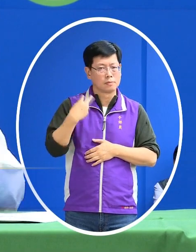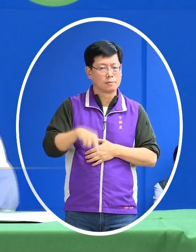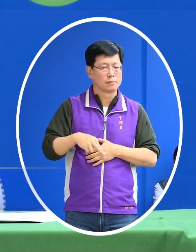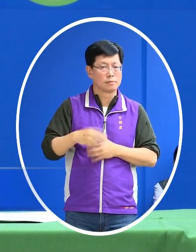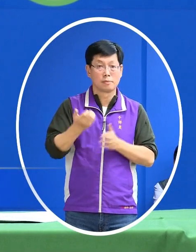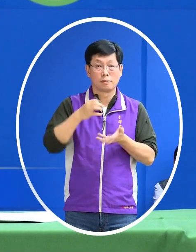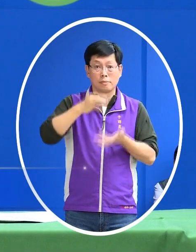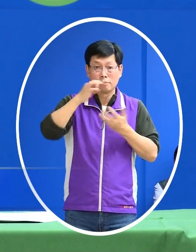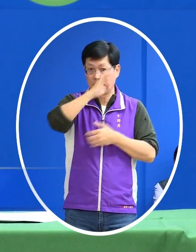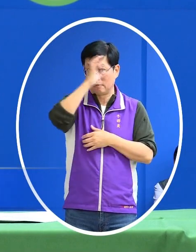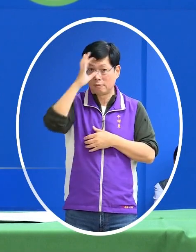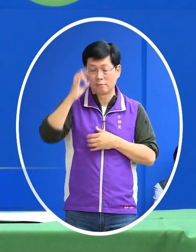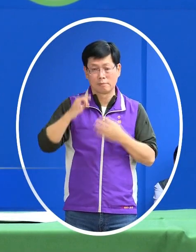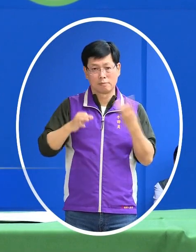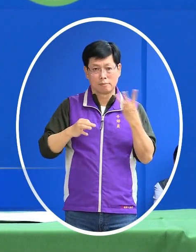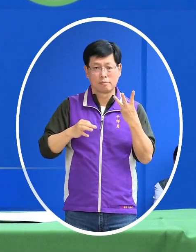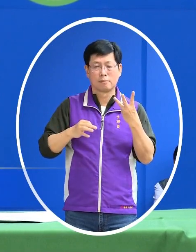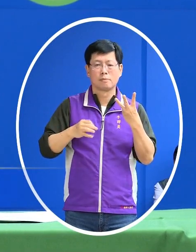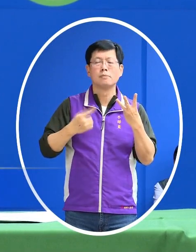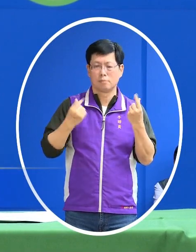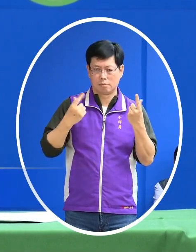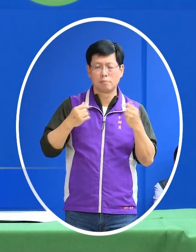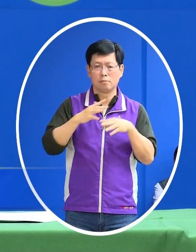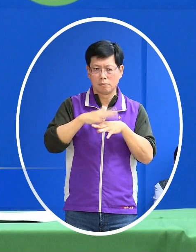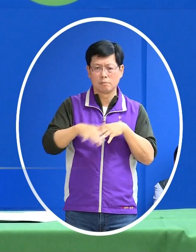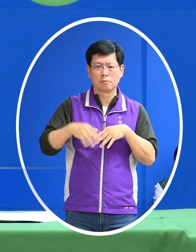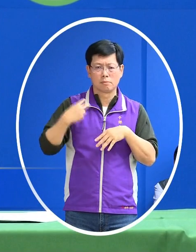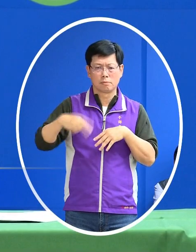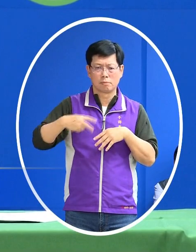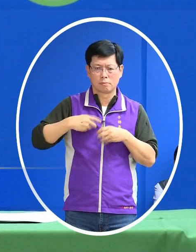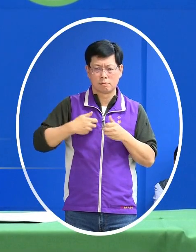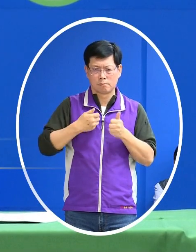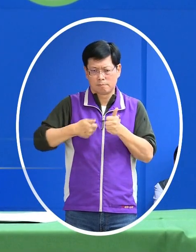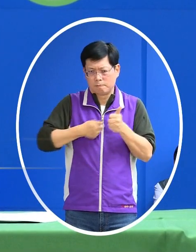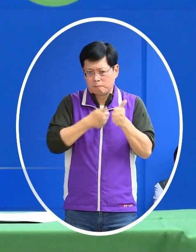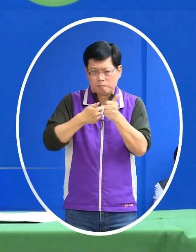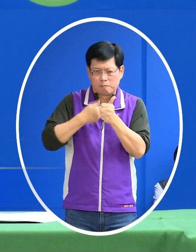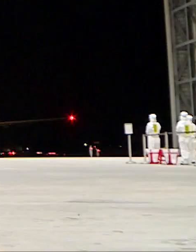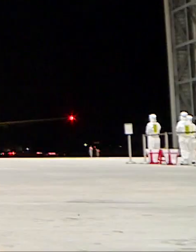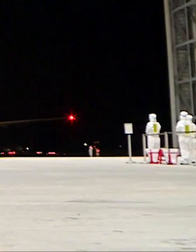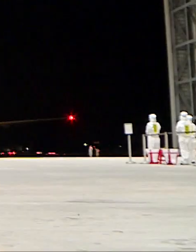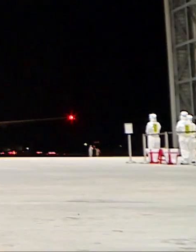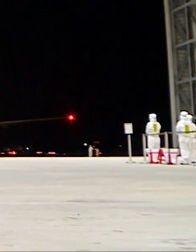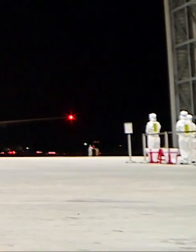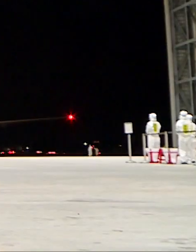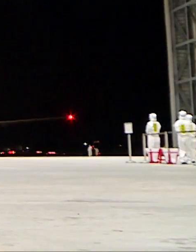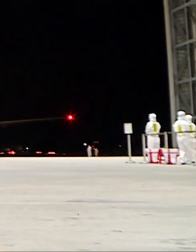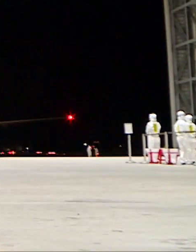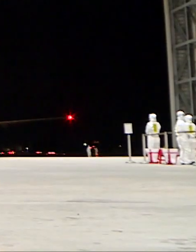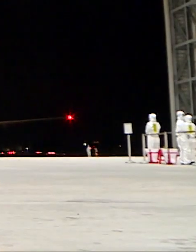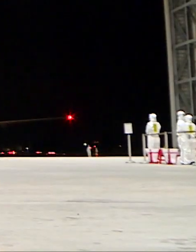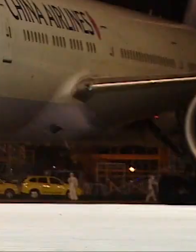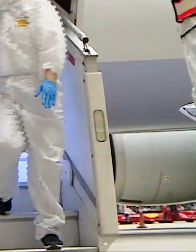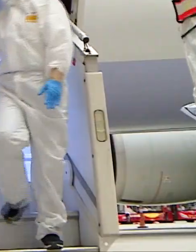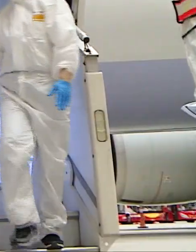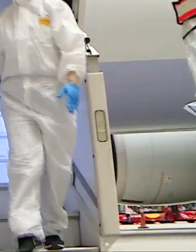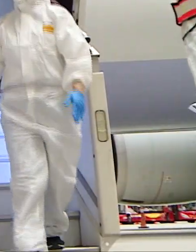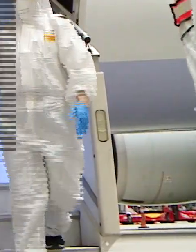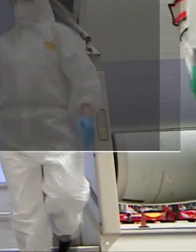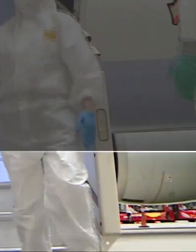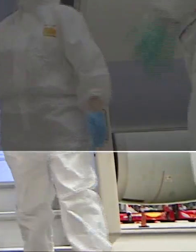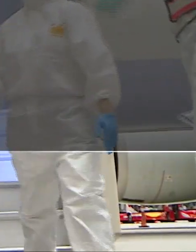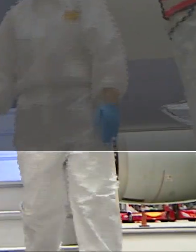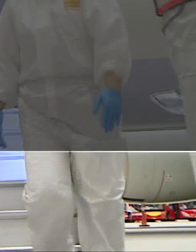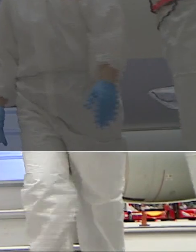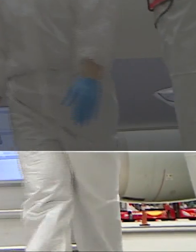个刚才讲那个师大的，好，这我们都相关的还是投以最大的一个注意。 而新增的八起